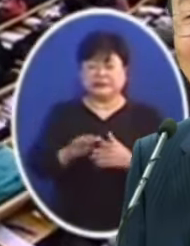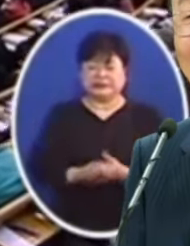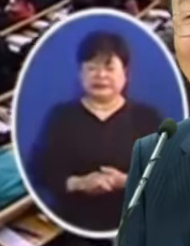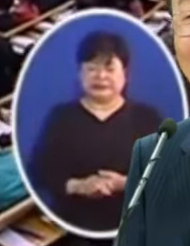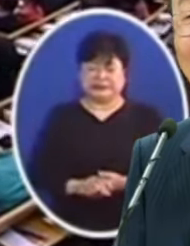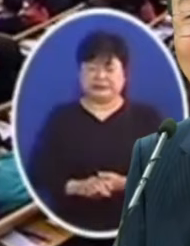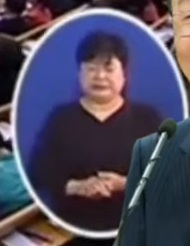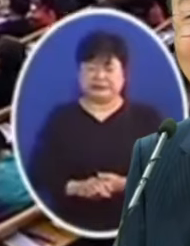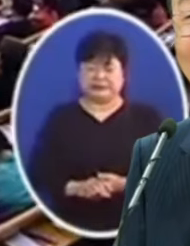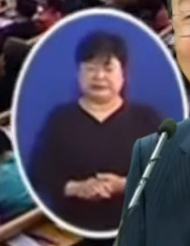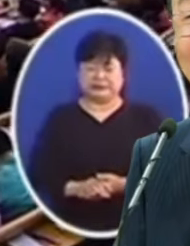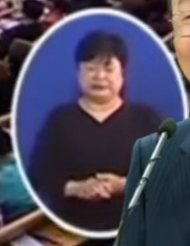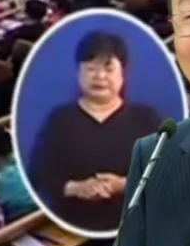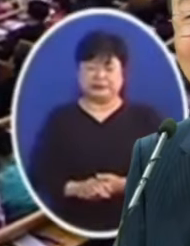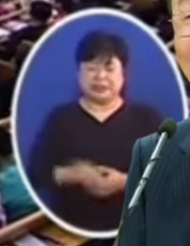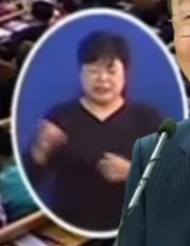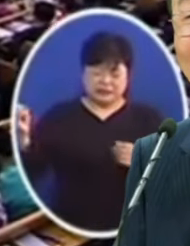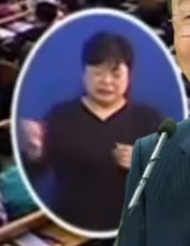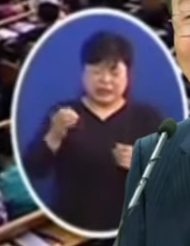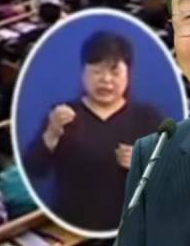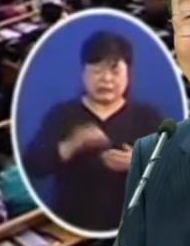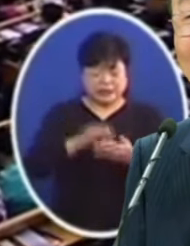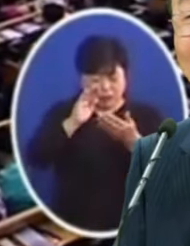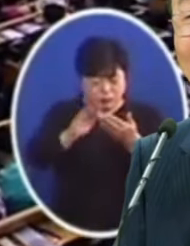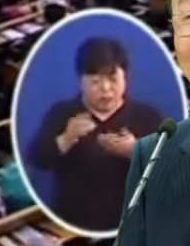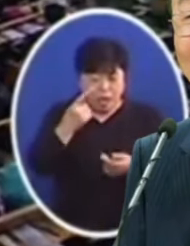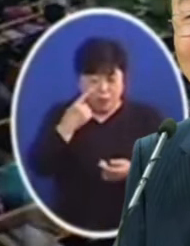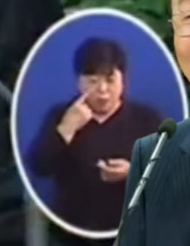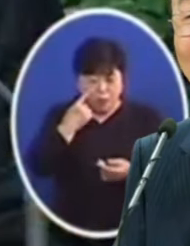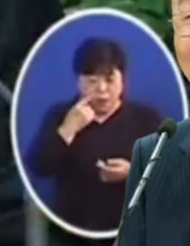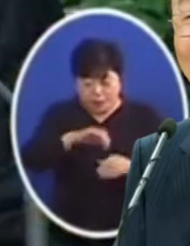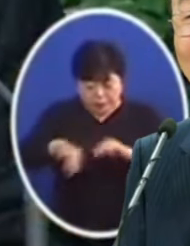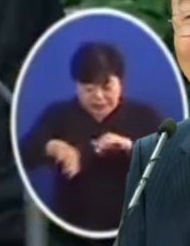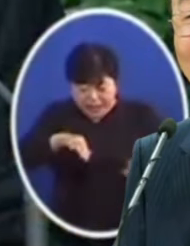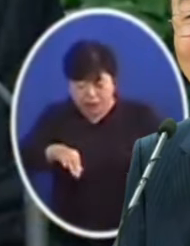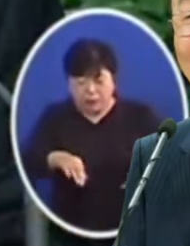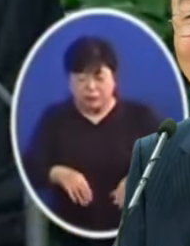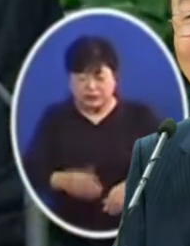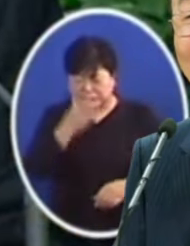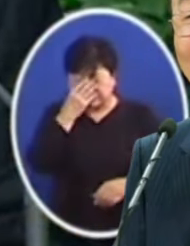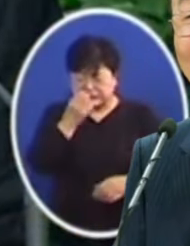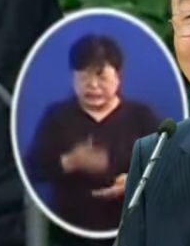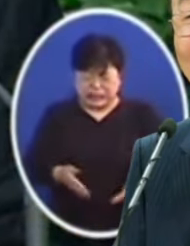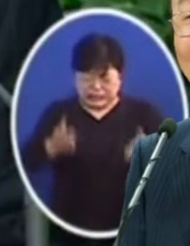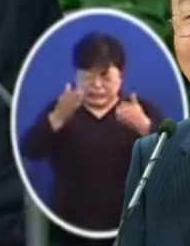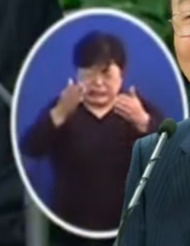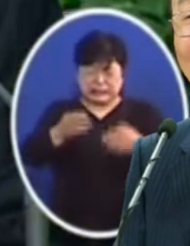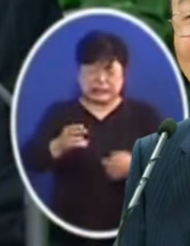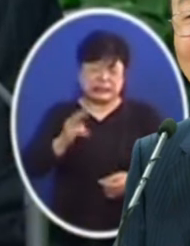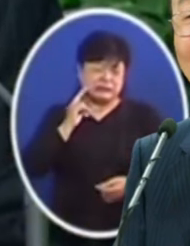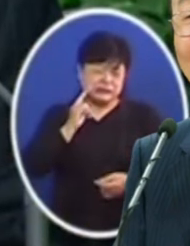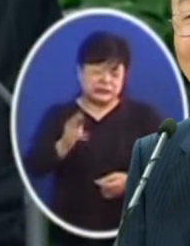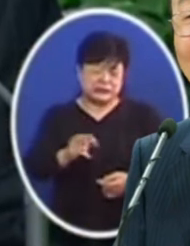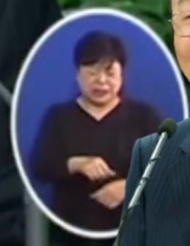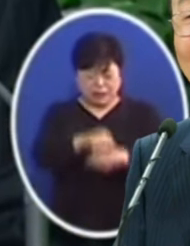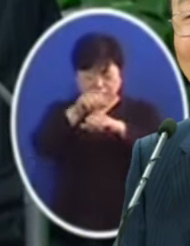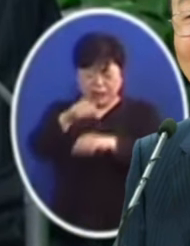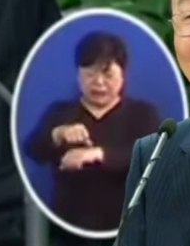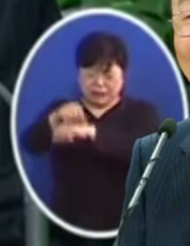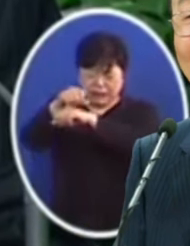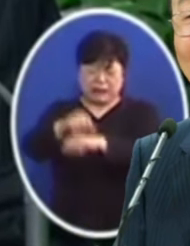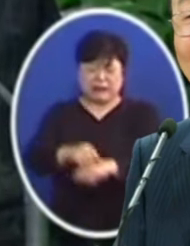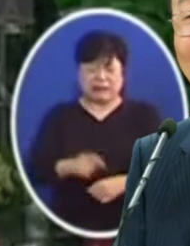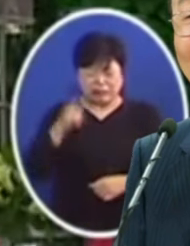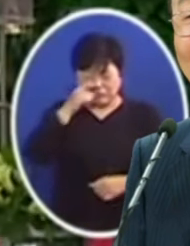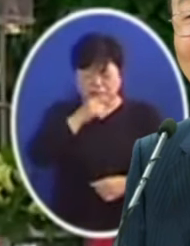나가고 나면 그 밑에 있는 쓰레기통들이 드러나는 것입니다. 이 바닥에는 엄청난 쓰레기들이 쌓여 있는 것을 보는